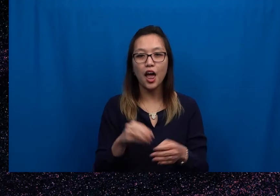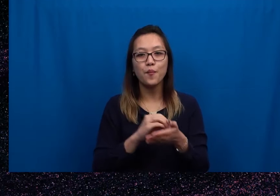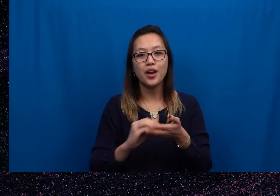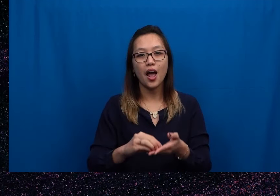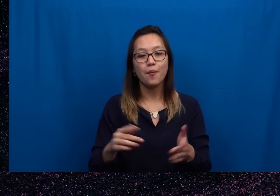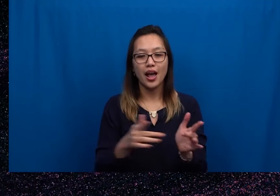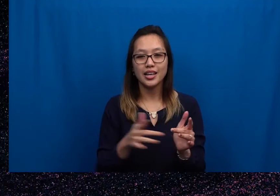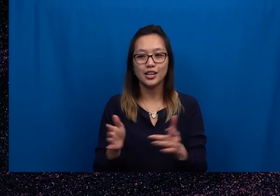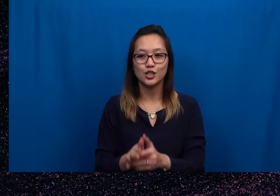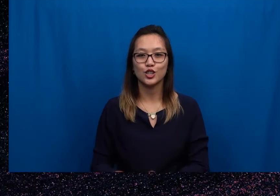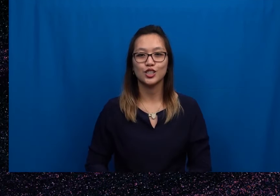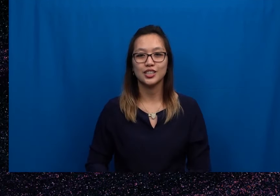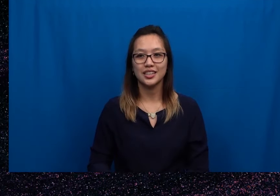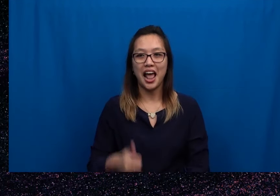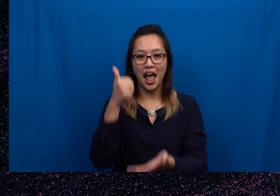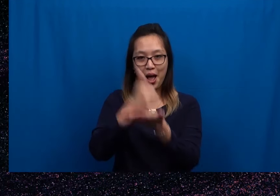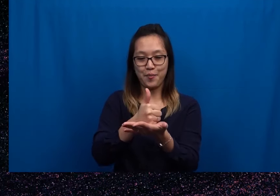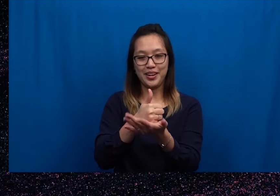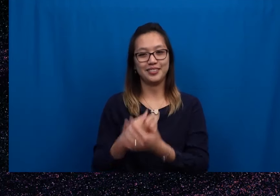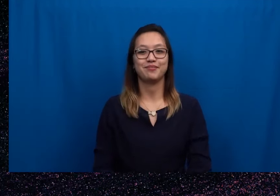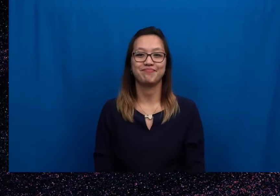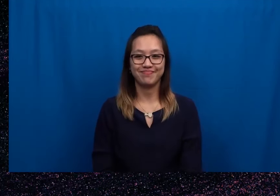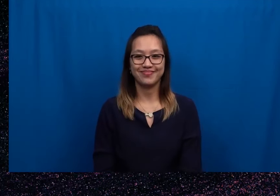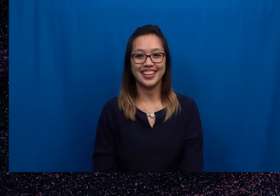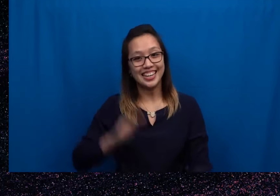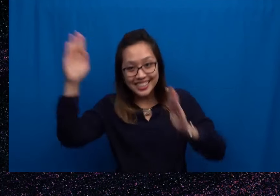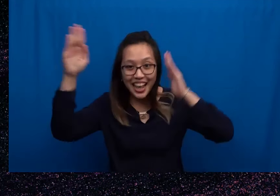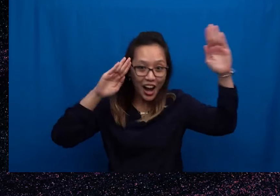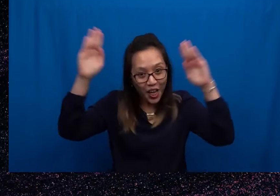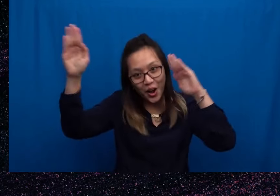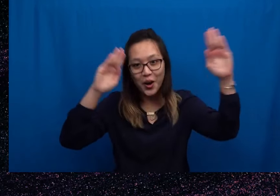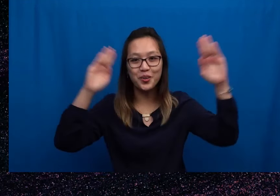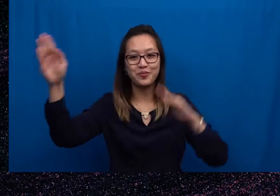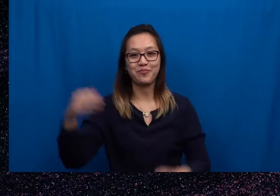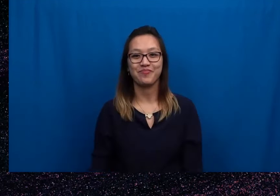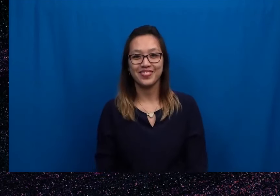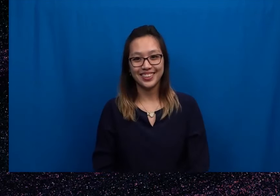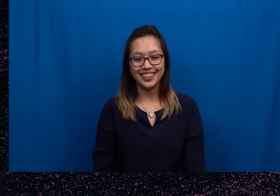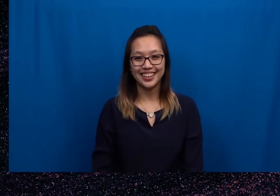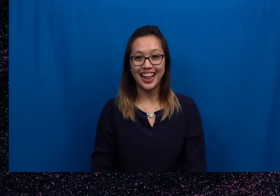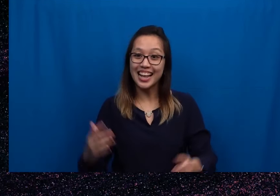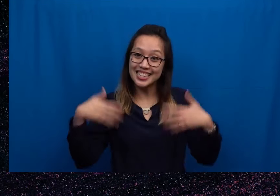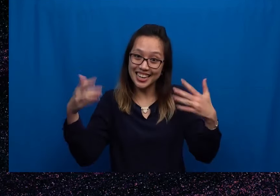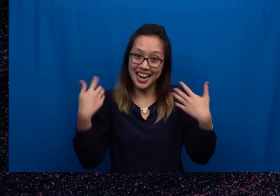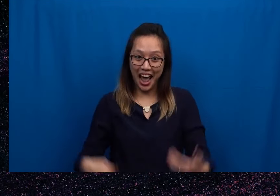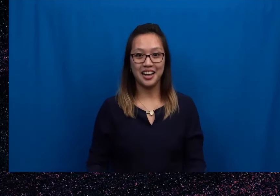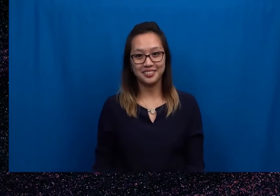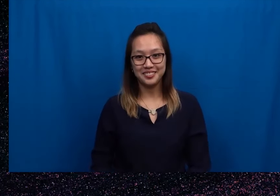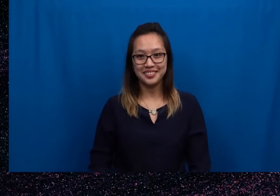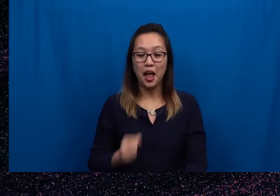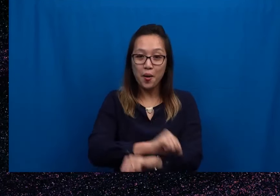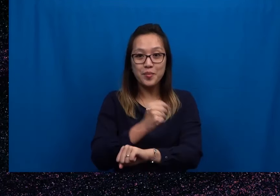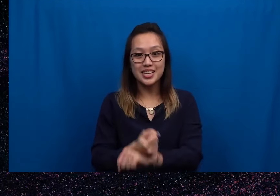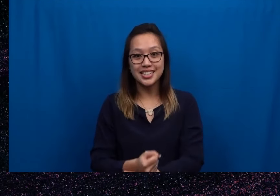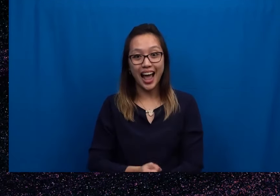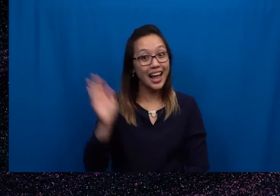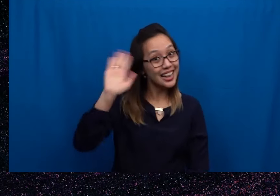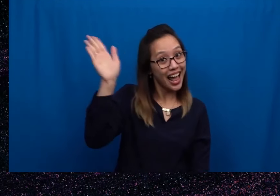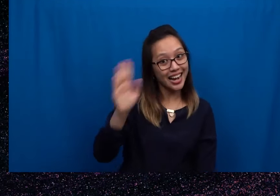katakan amin. Haleluya. Shalom. Senang bisa menyapa Anda semua, Bapak Ibu, saudara-saudari dimanapun